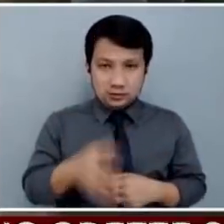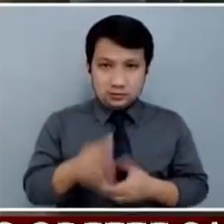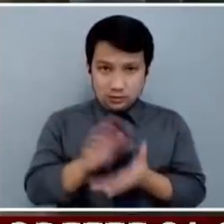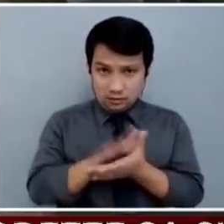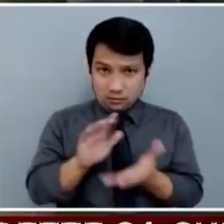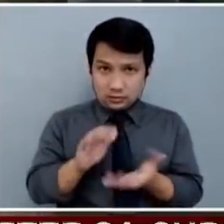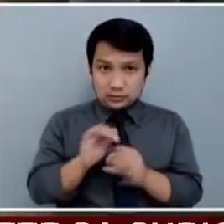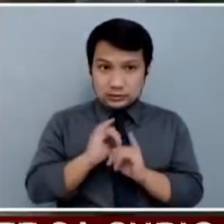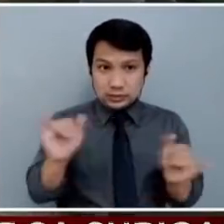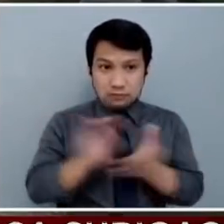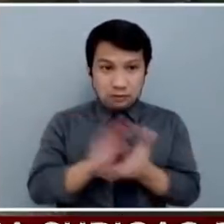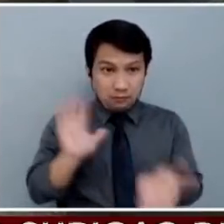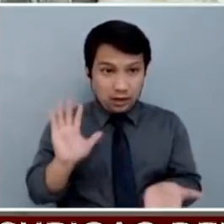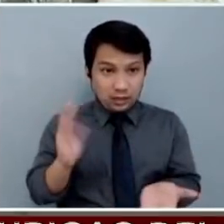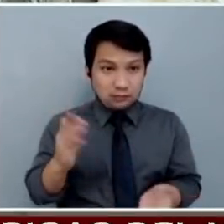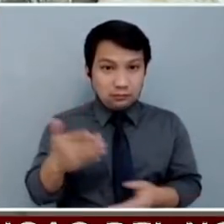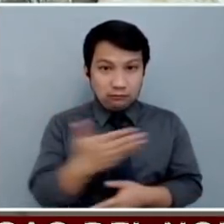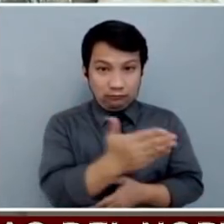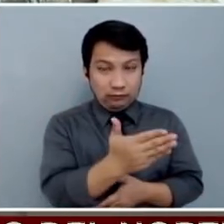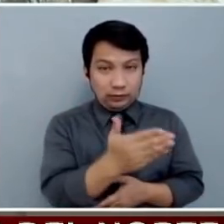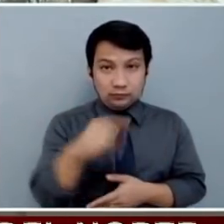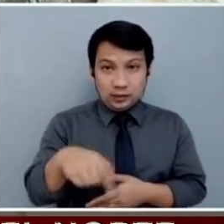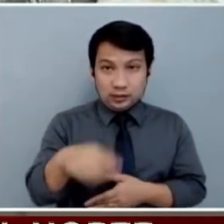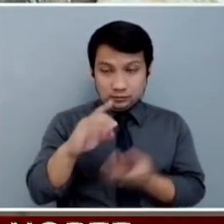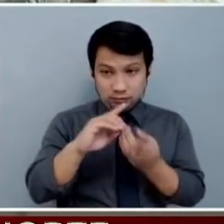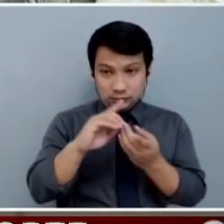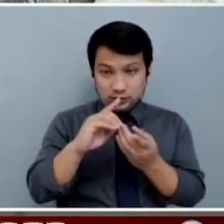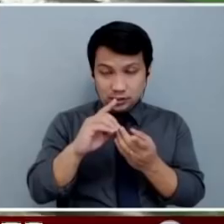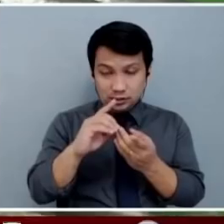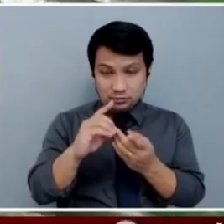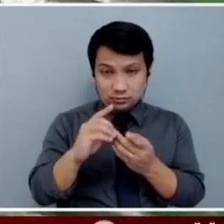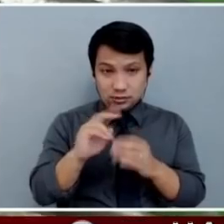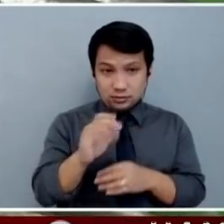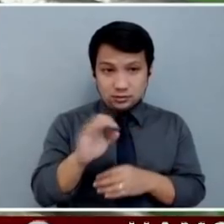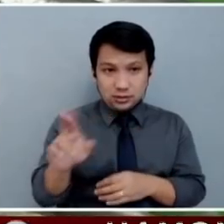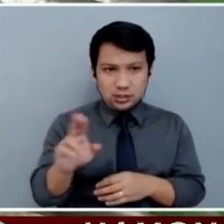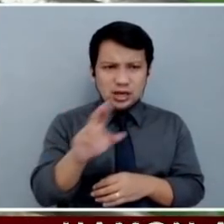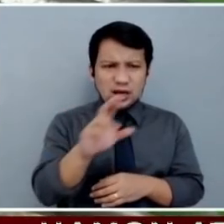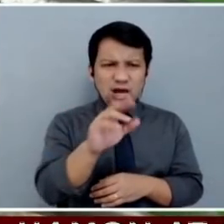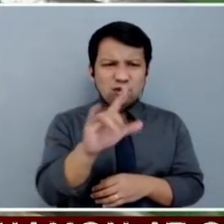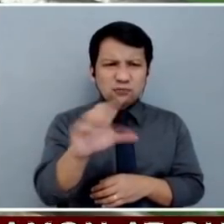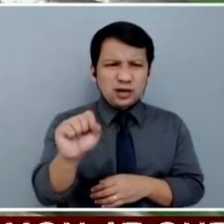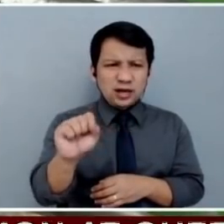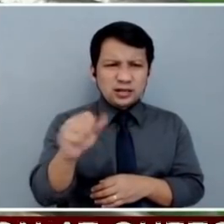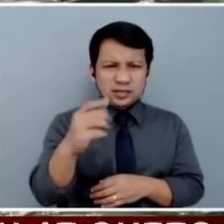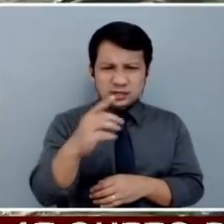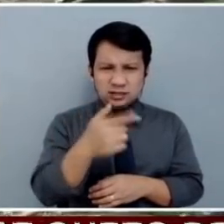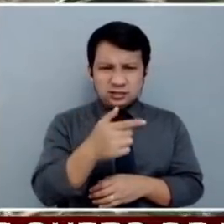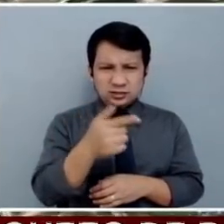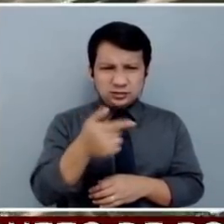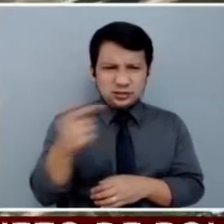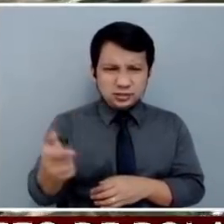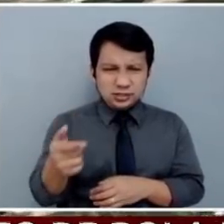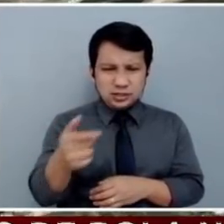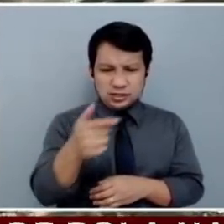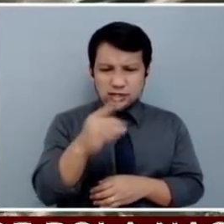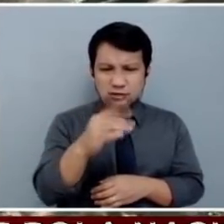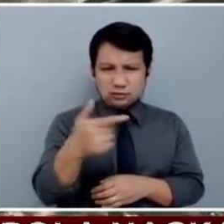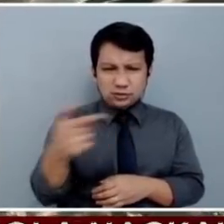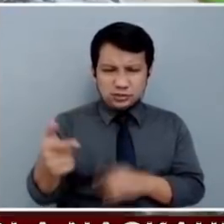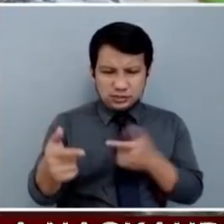ngayon maging ang mga isdang dagat sa Metro Manila kagaya ng alumahan, galunggong at yellowfin. Sabi ng mga